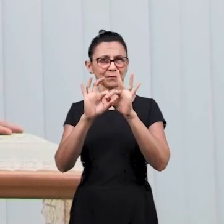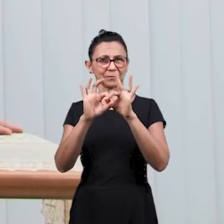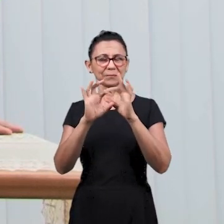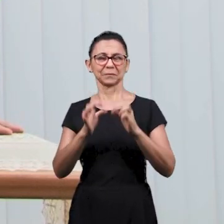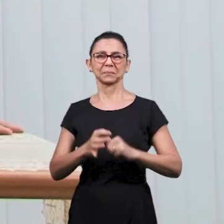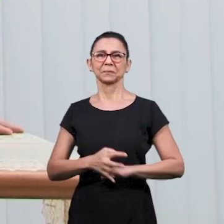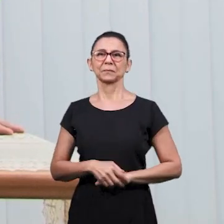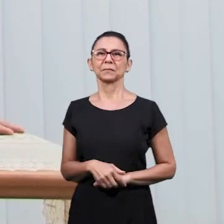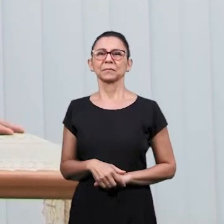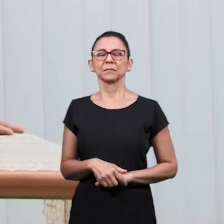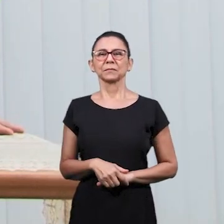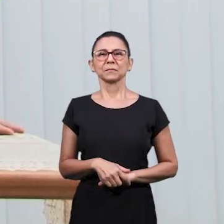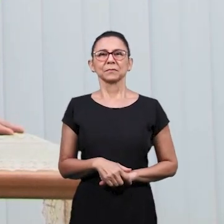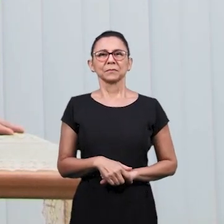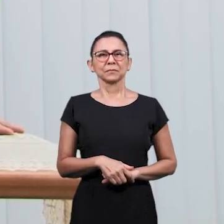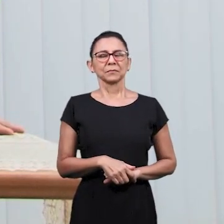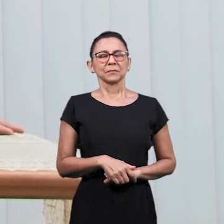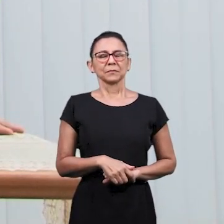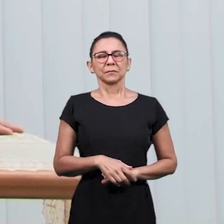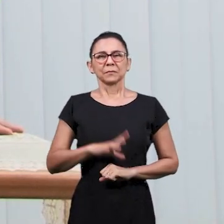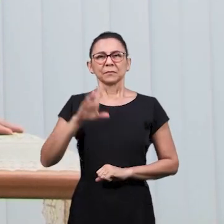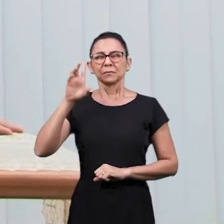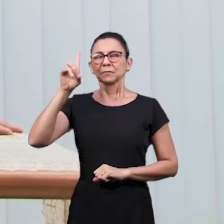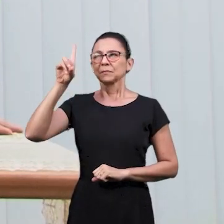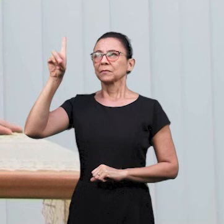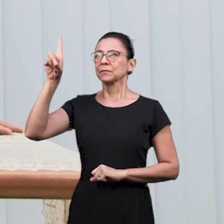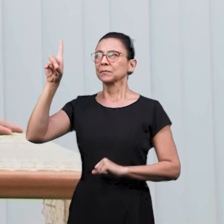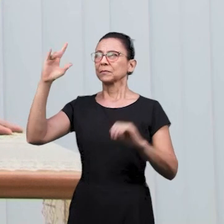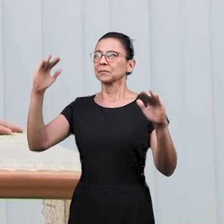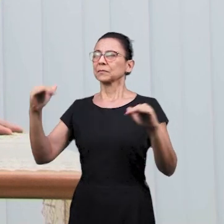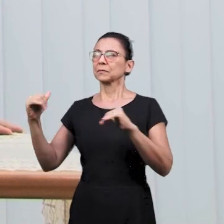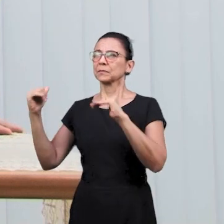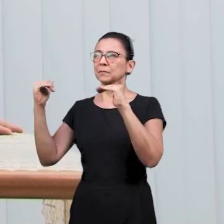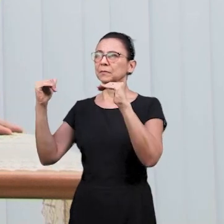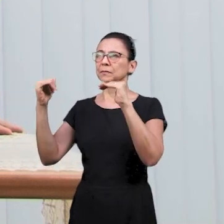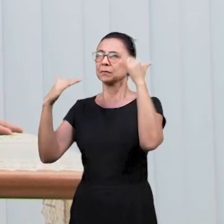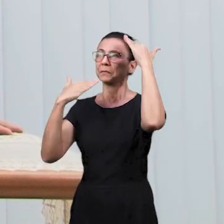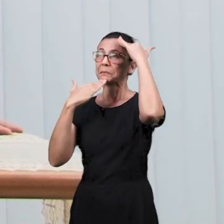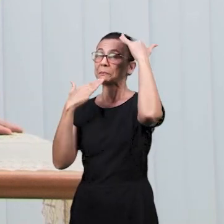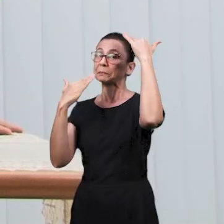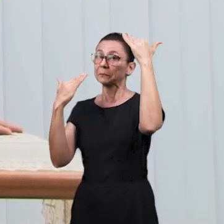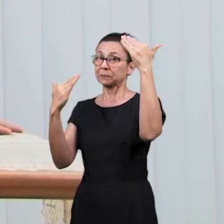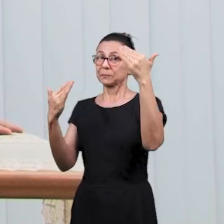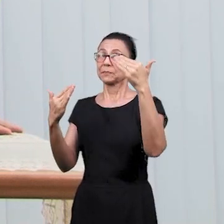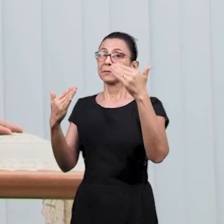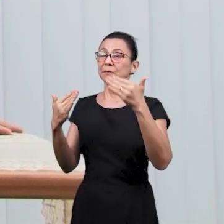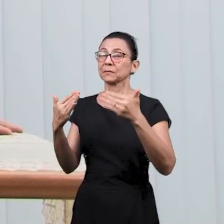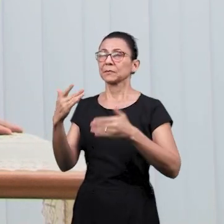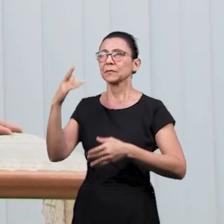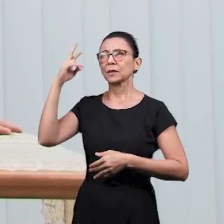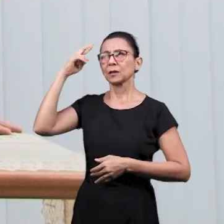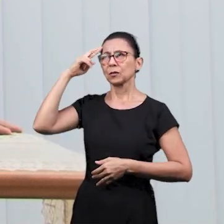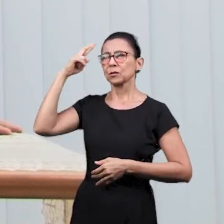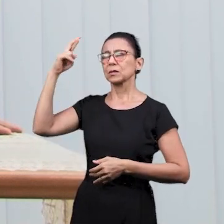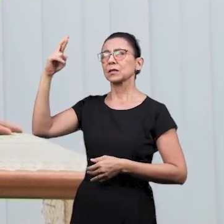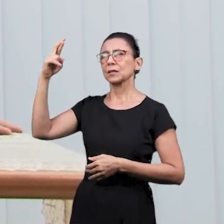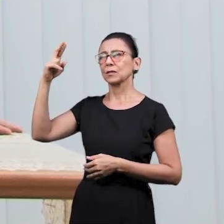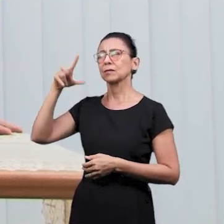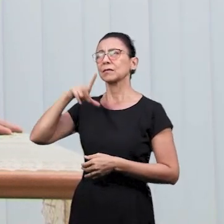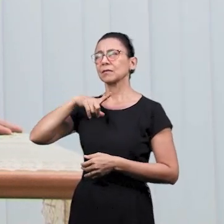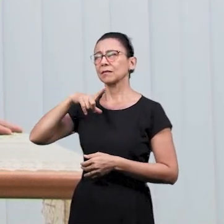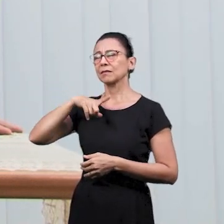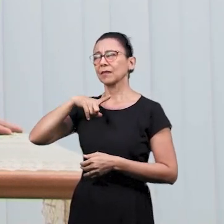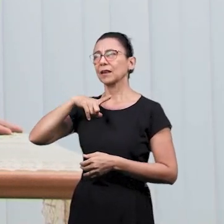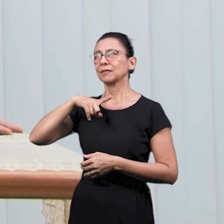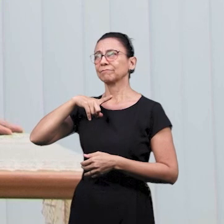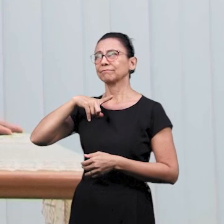этого служения. Закройте ваши глаза. Наш Бог, мы славим Тебя, потому что Господь, Ты